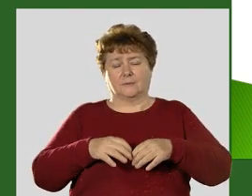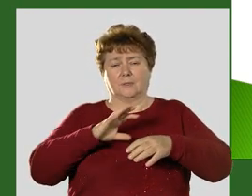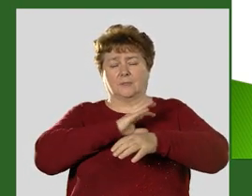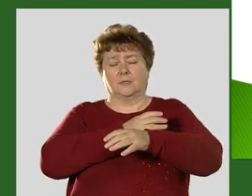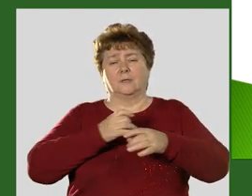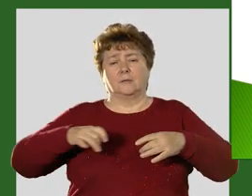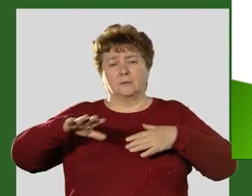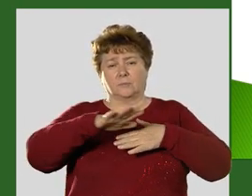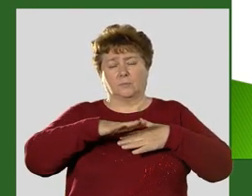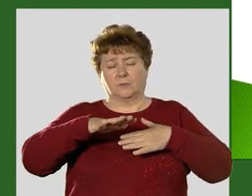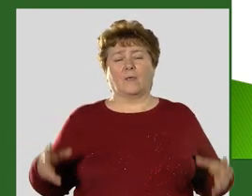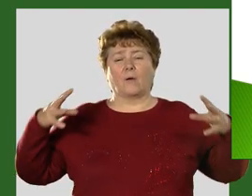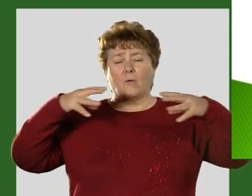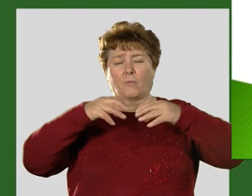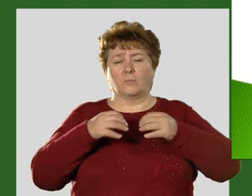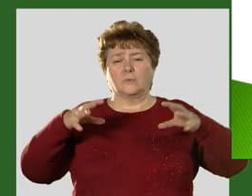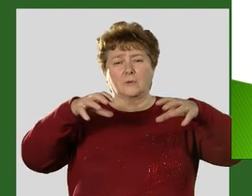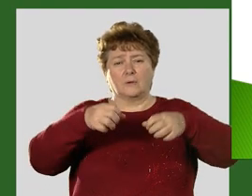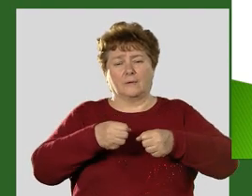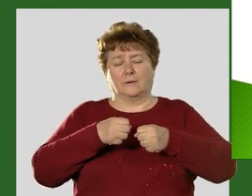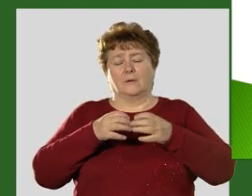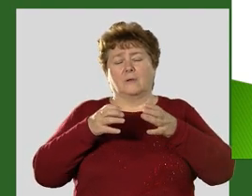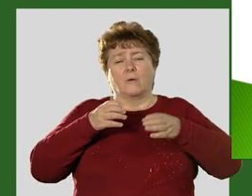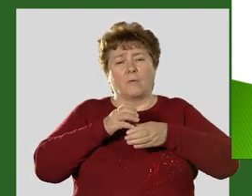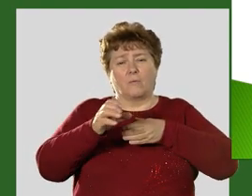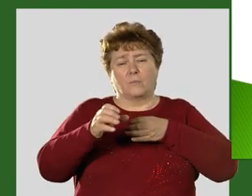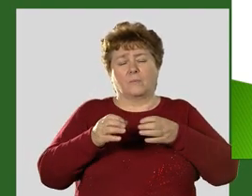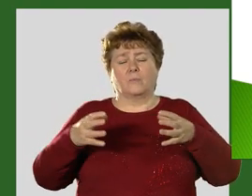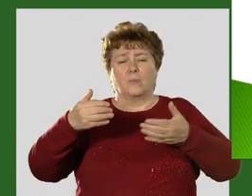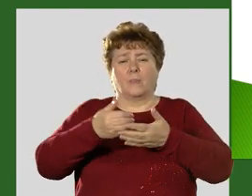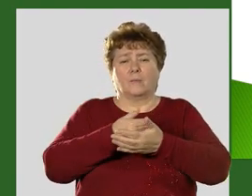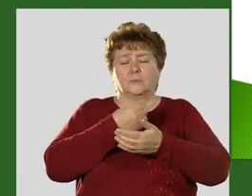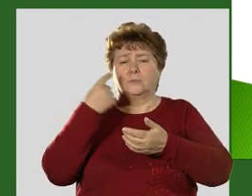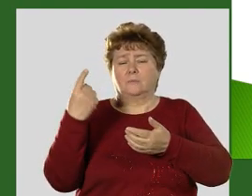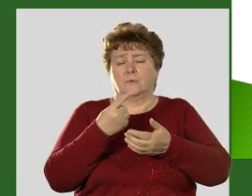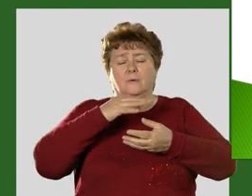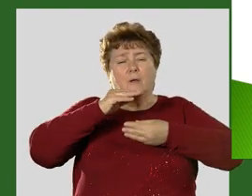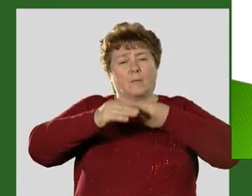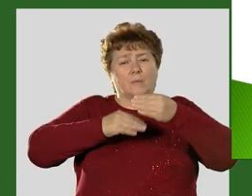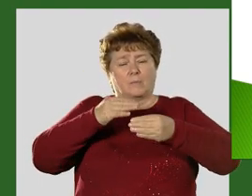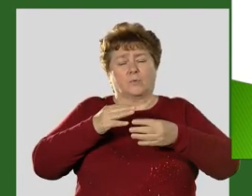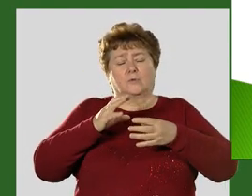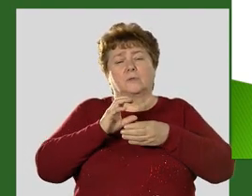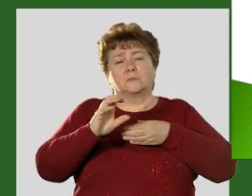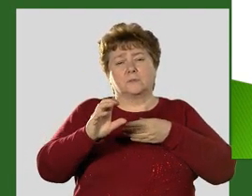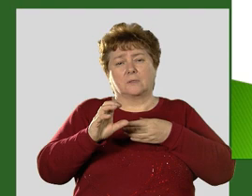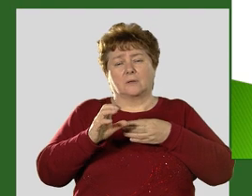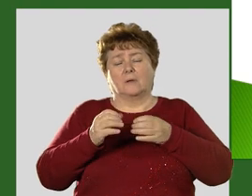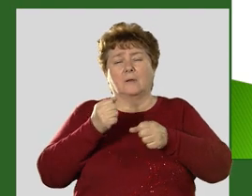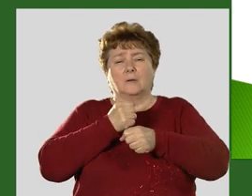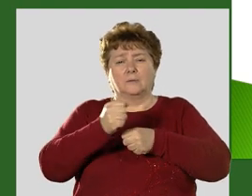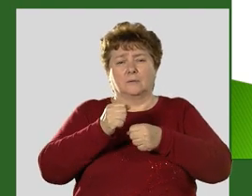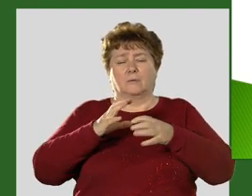сил республики. Комплекс охватывает отрасли по добыче и первичной обработке сырья,